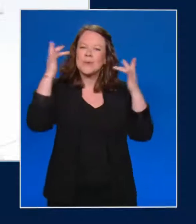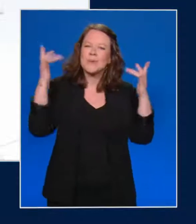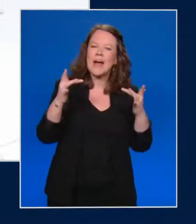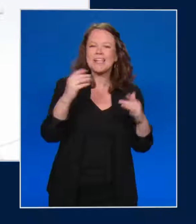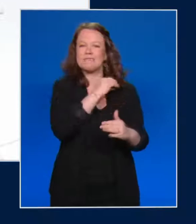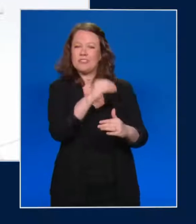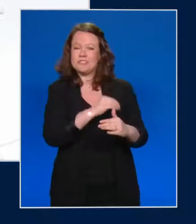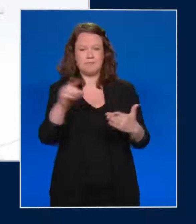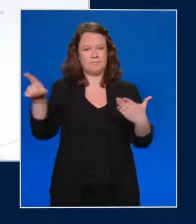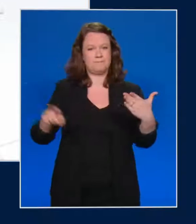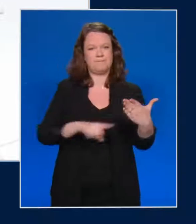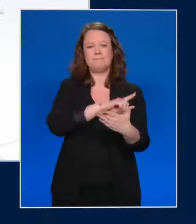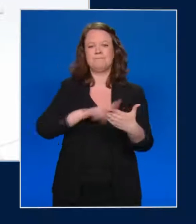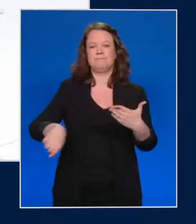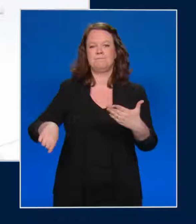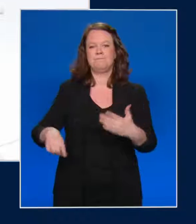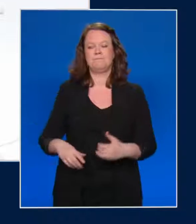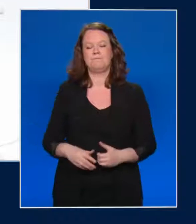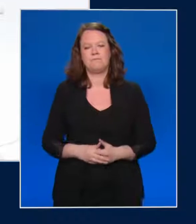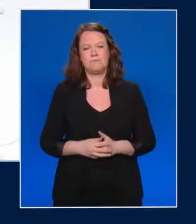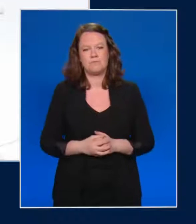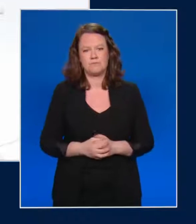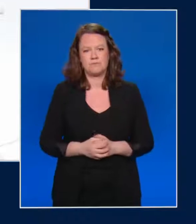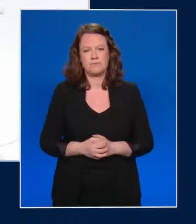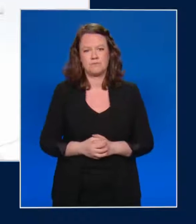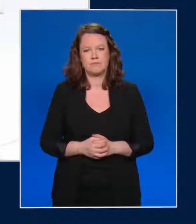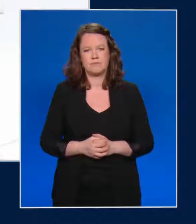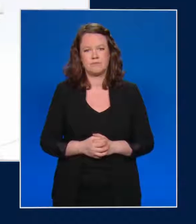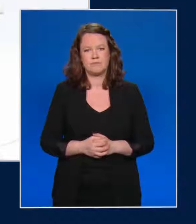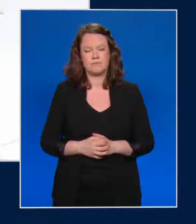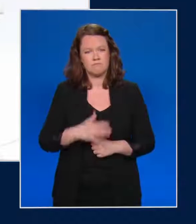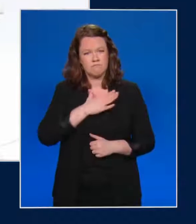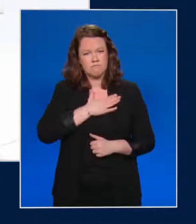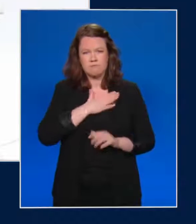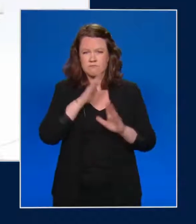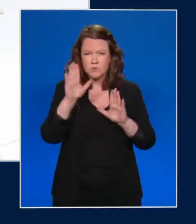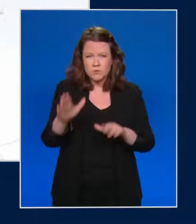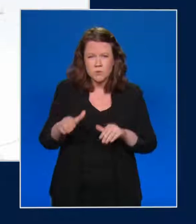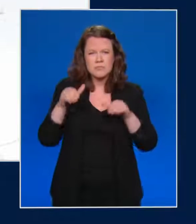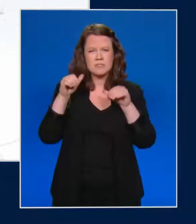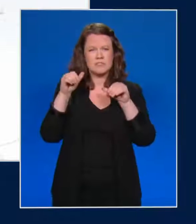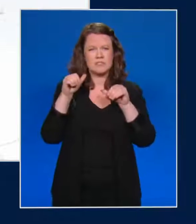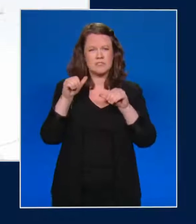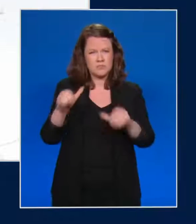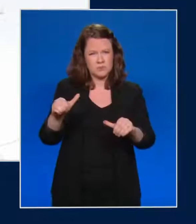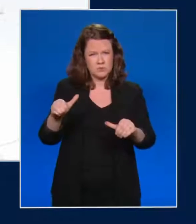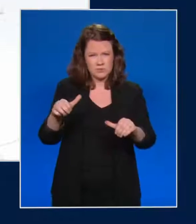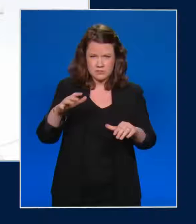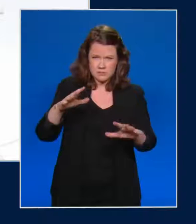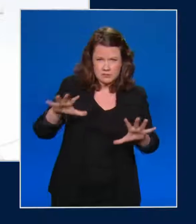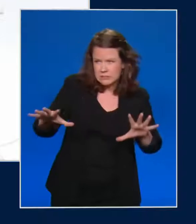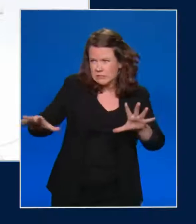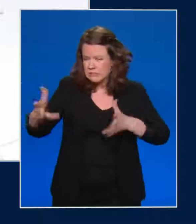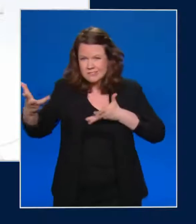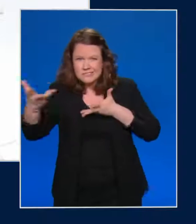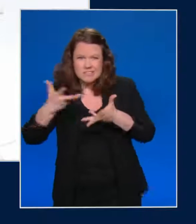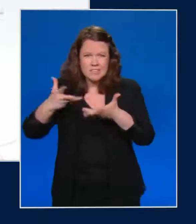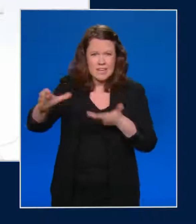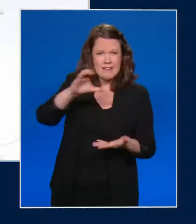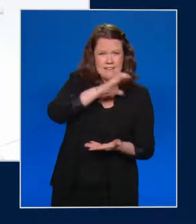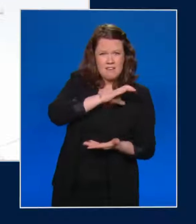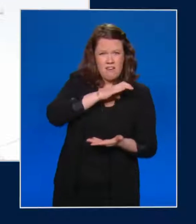ont été annulés nous continuons et continuerons un travail acharné afin de conduire sur